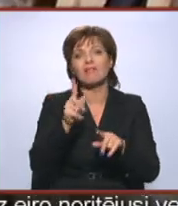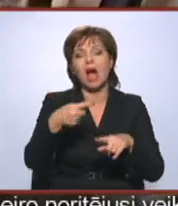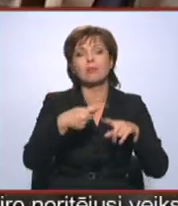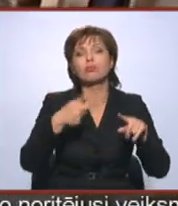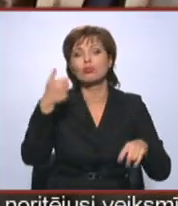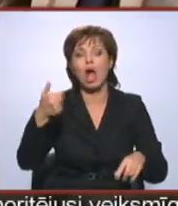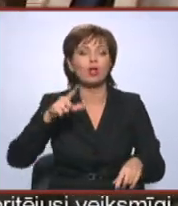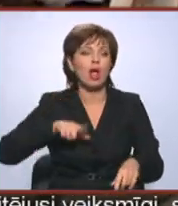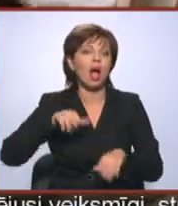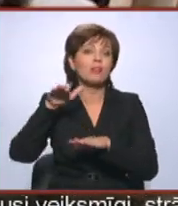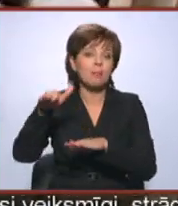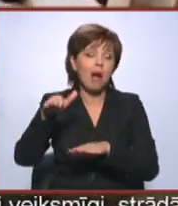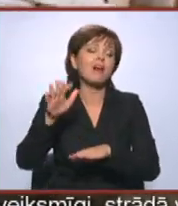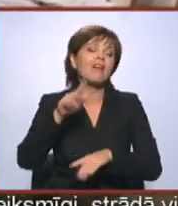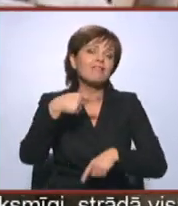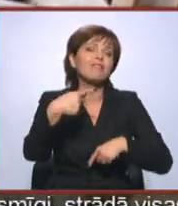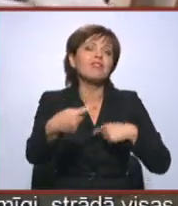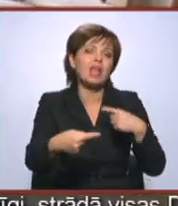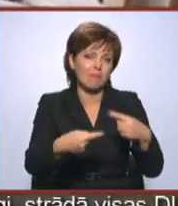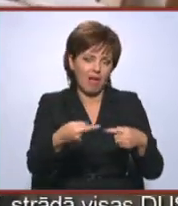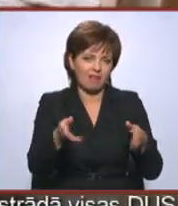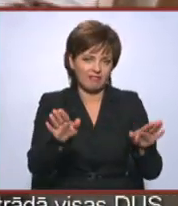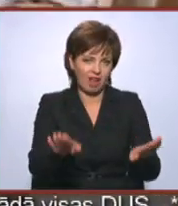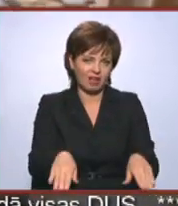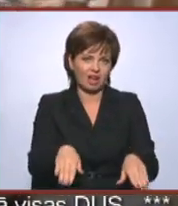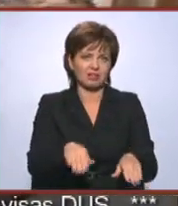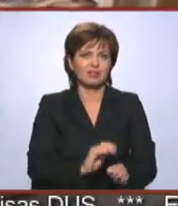bet Latvijas bankā vienmēr. Sandra Lietāne, Andris Pāns, TV Spektrs.